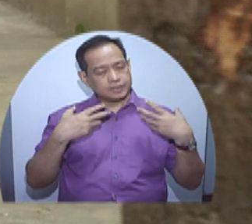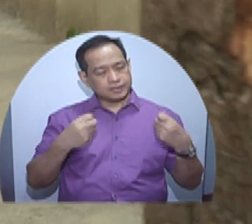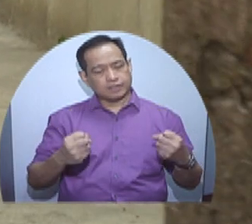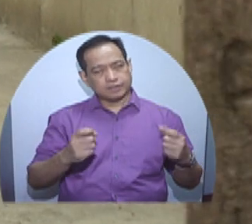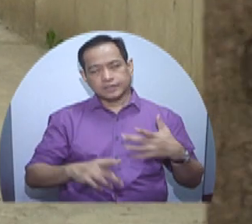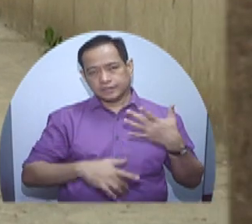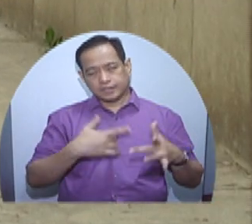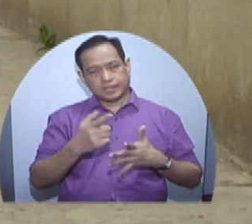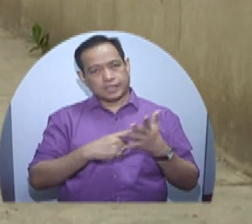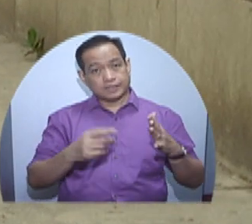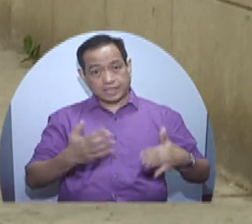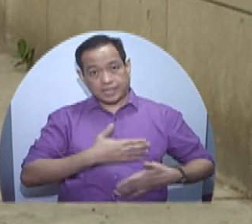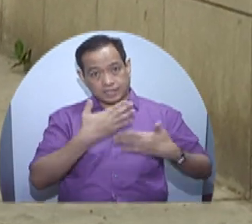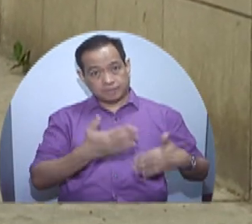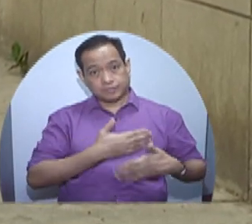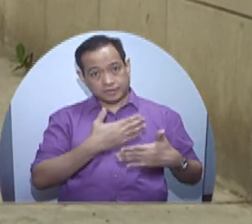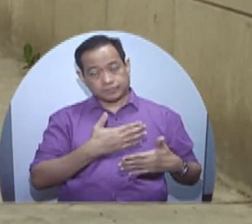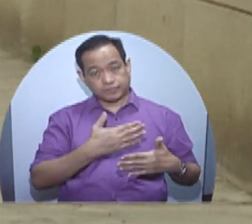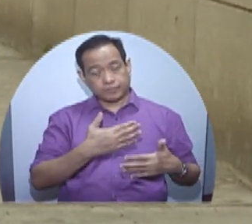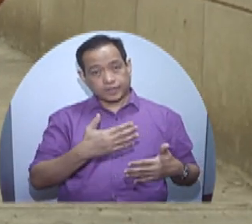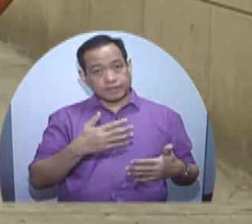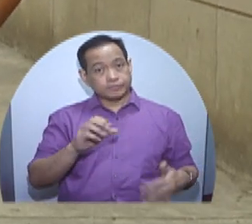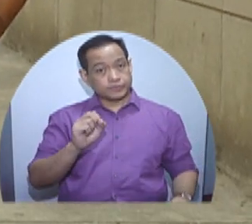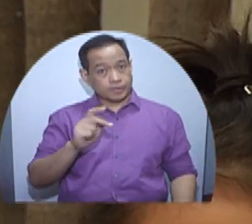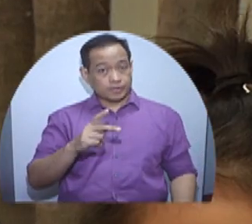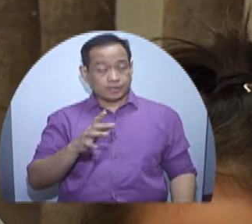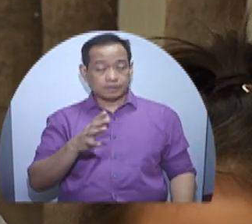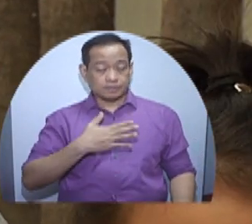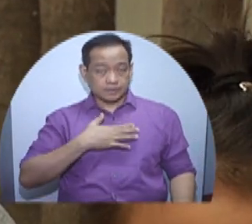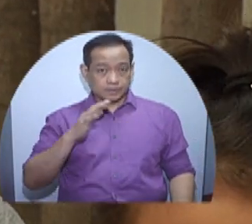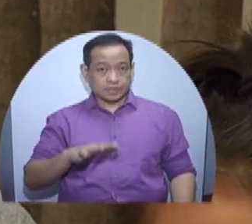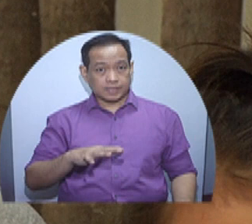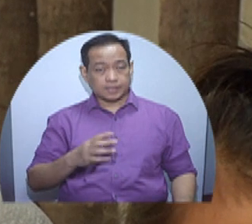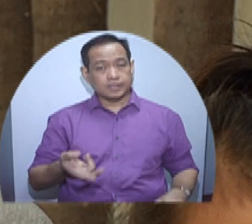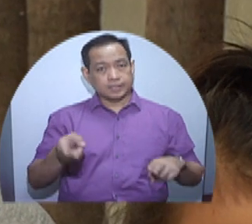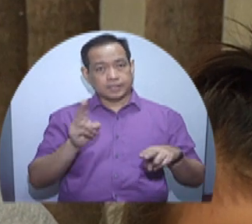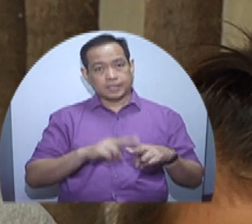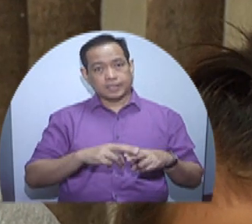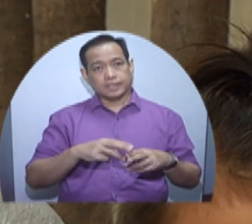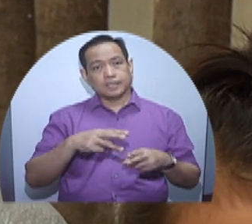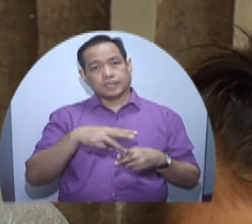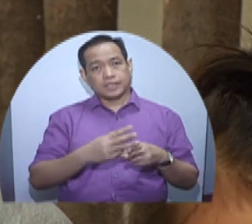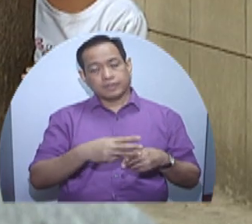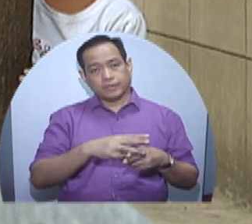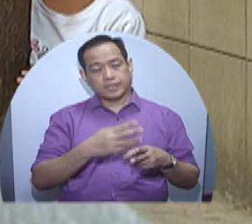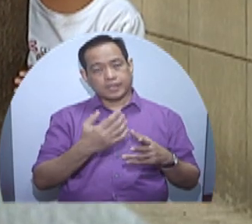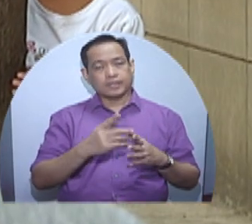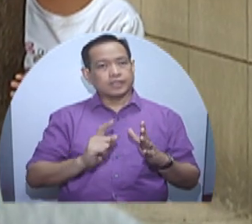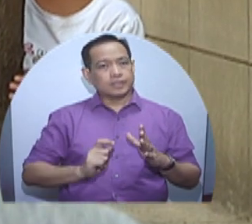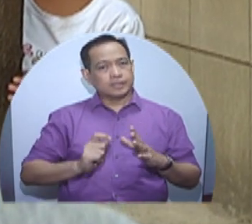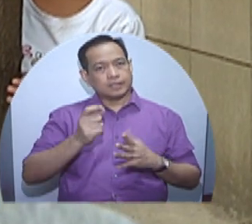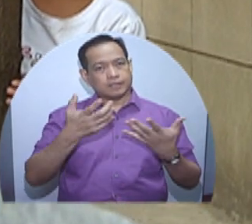naging masigla at naging masaya. Okay naman na po, nag-gain na siya ng weight, medyo tumangkad na rin kasi before